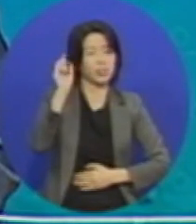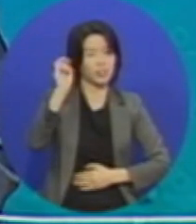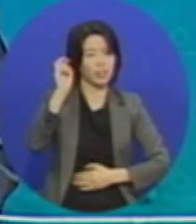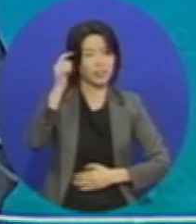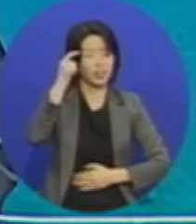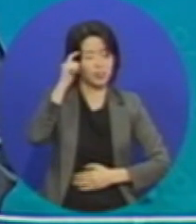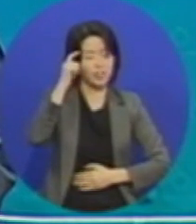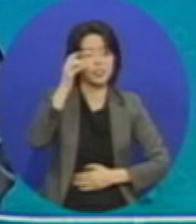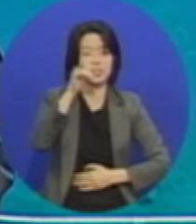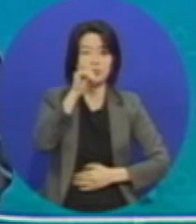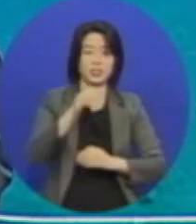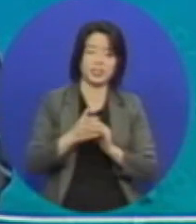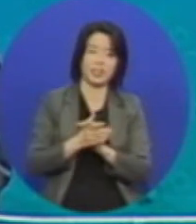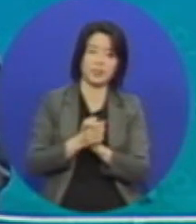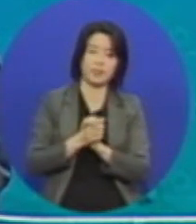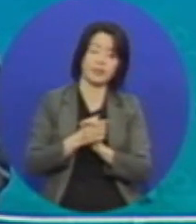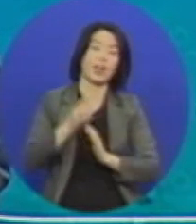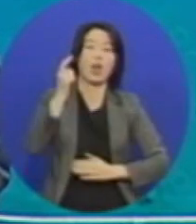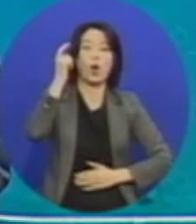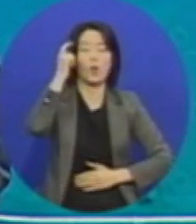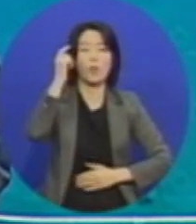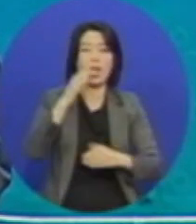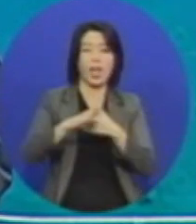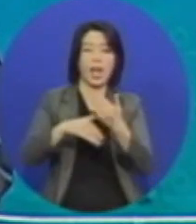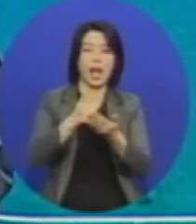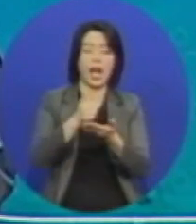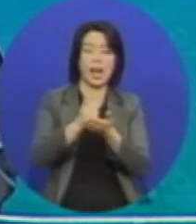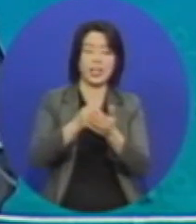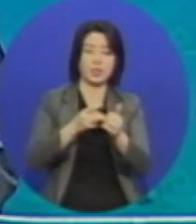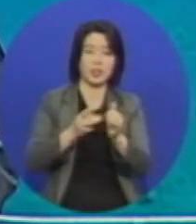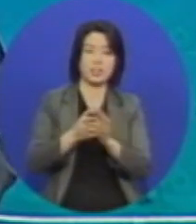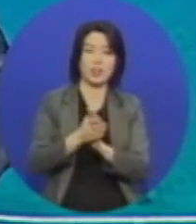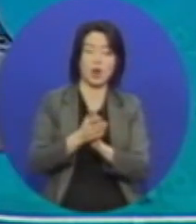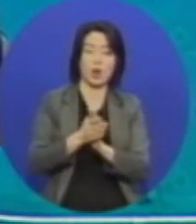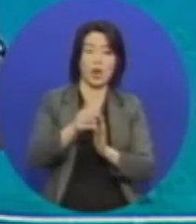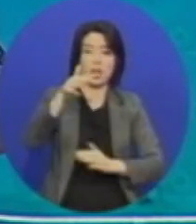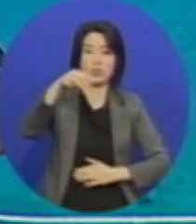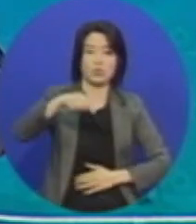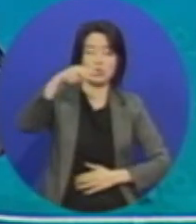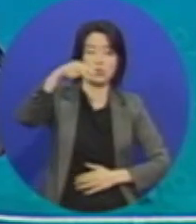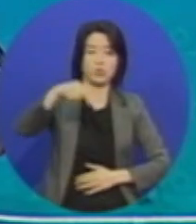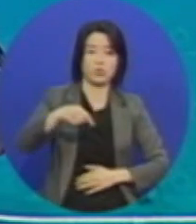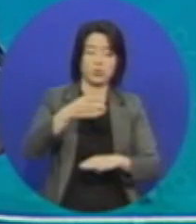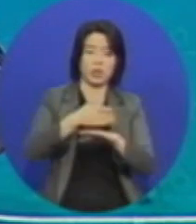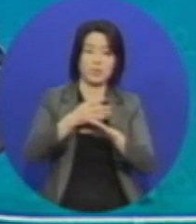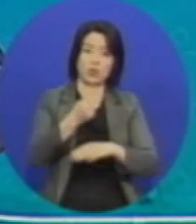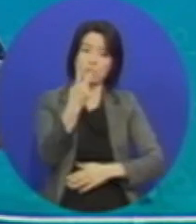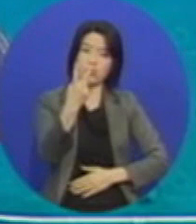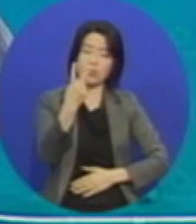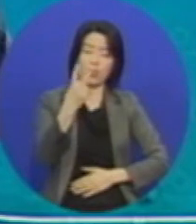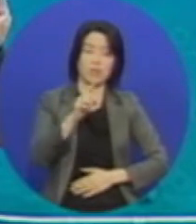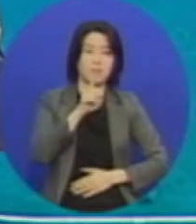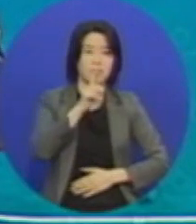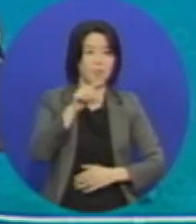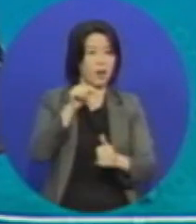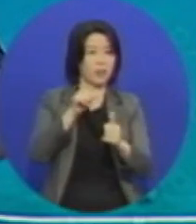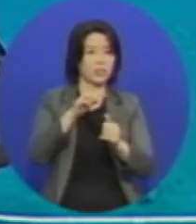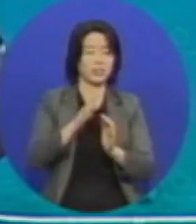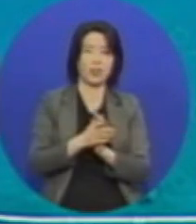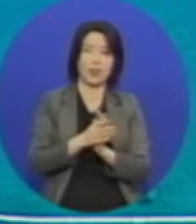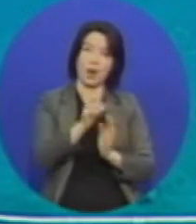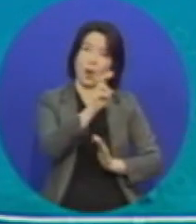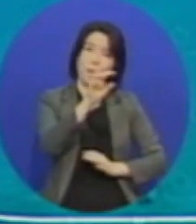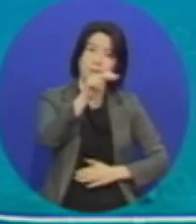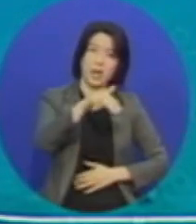듭니다 왜 하나님께서 추수 감사를 2번 하라고 하시나 맥주 감사절